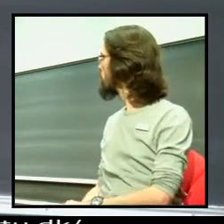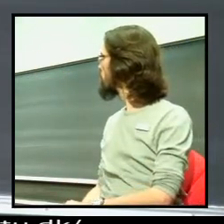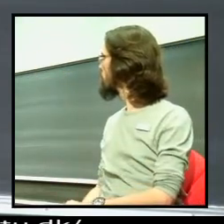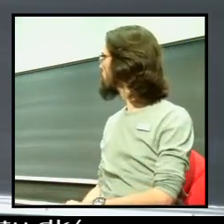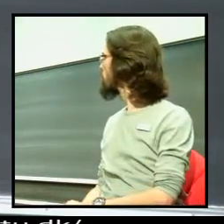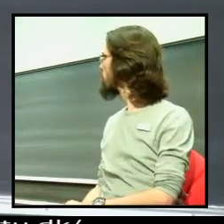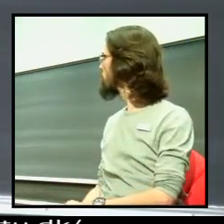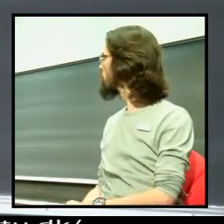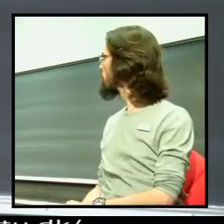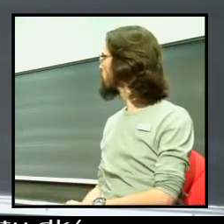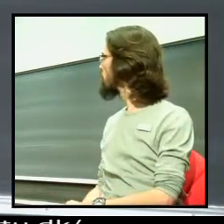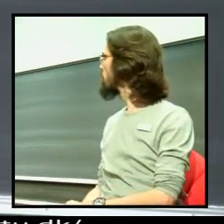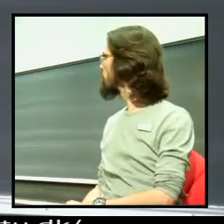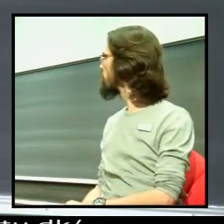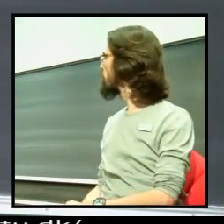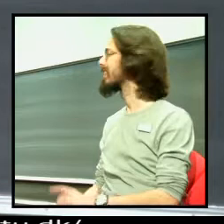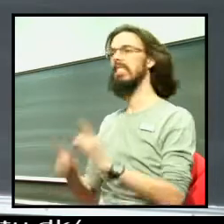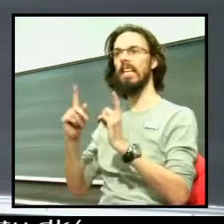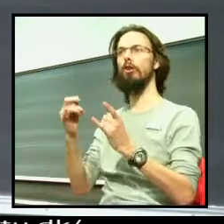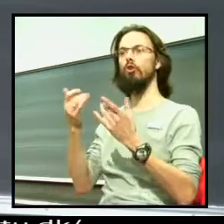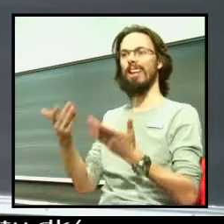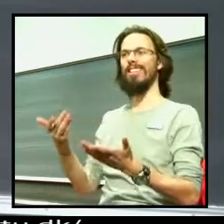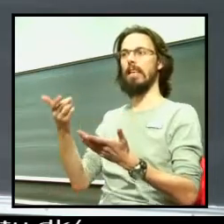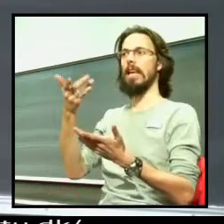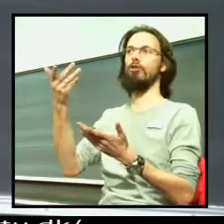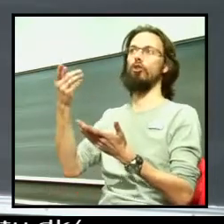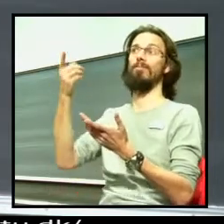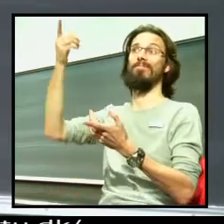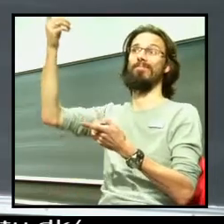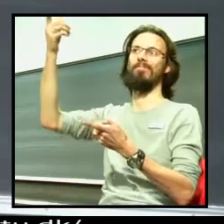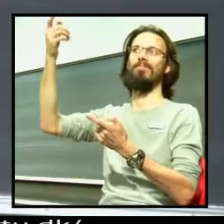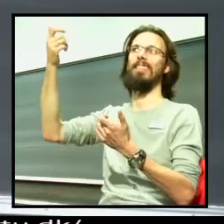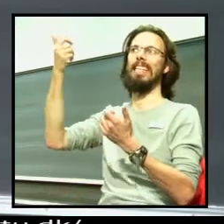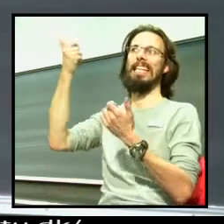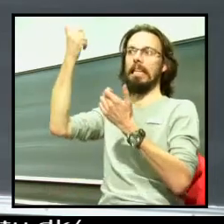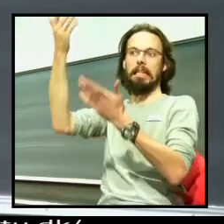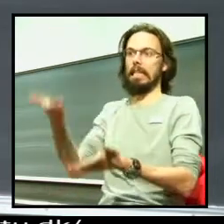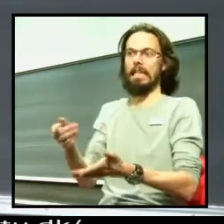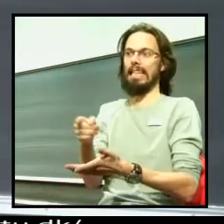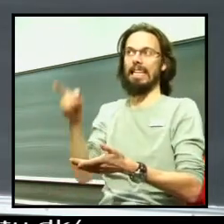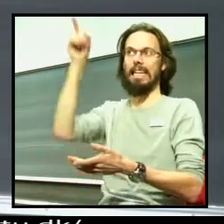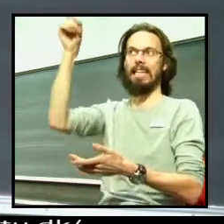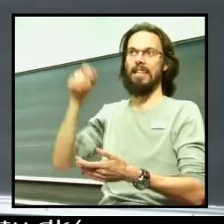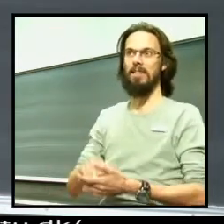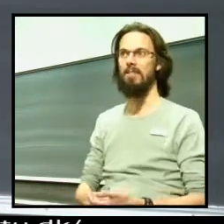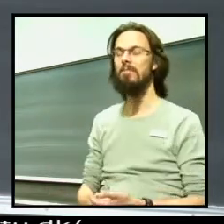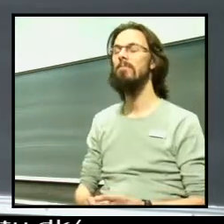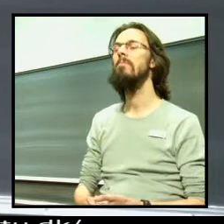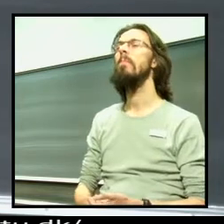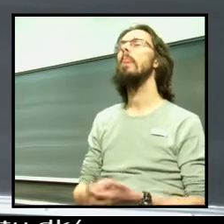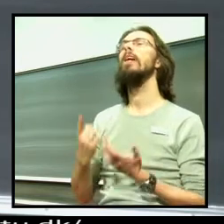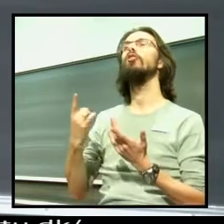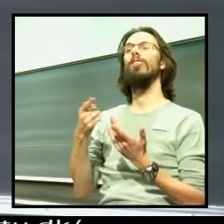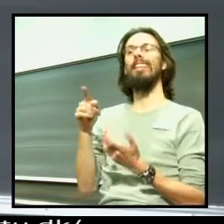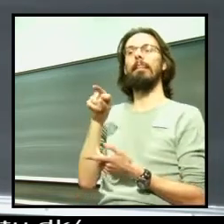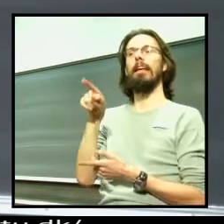gang x af t. Ellers giver det der jo i hvert fald ikke det, der står deroppe. Så det der, det er vores krav. Og spørgsmålet er,